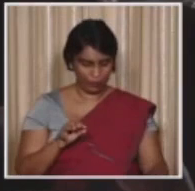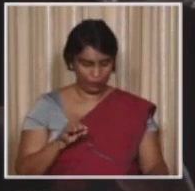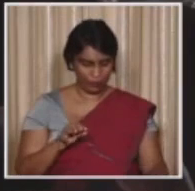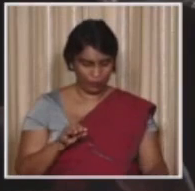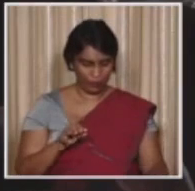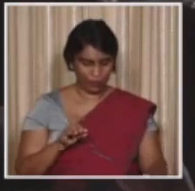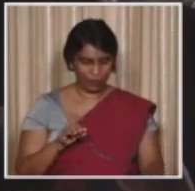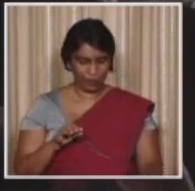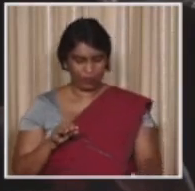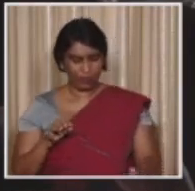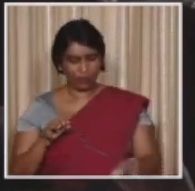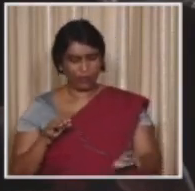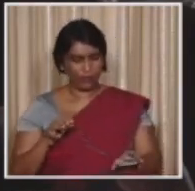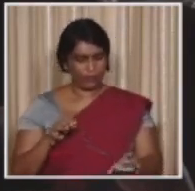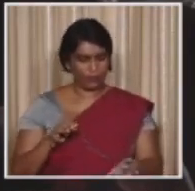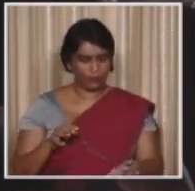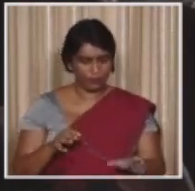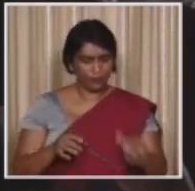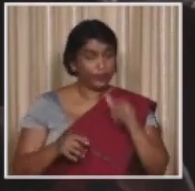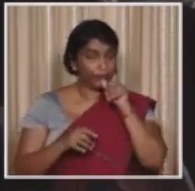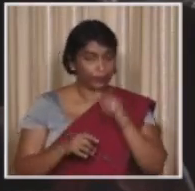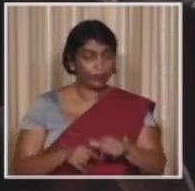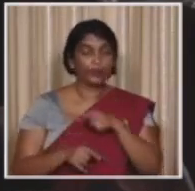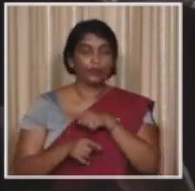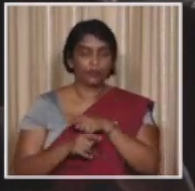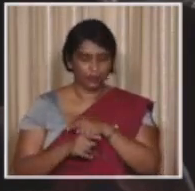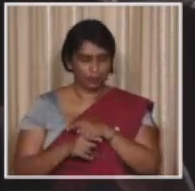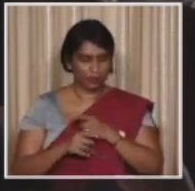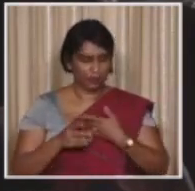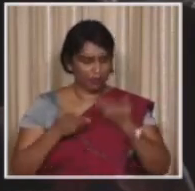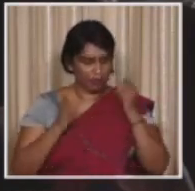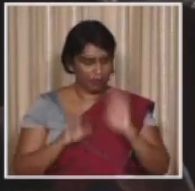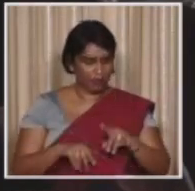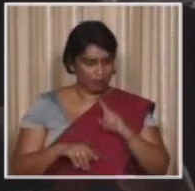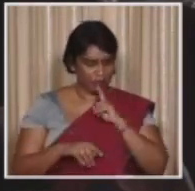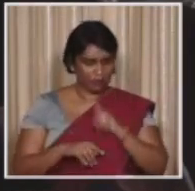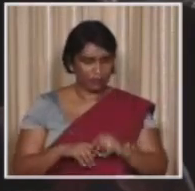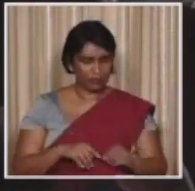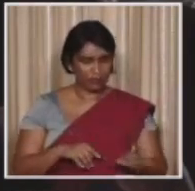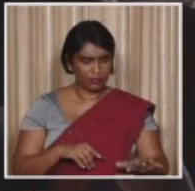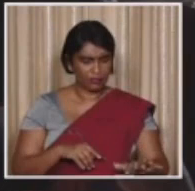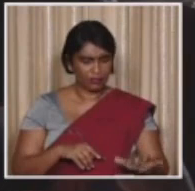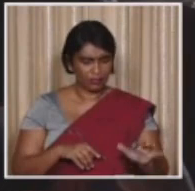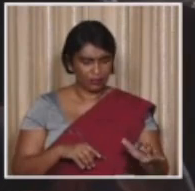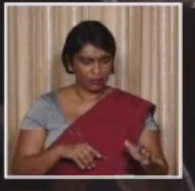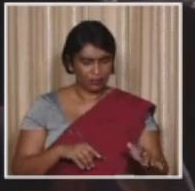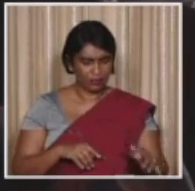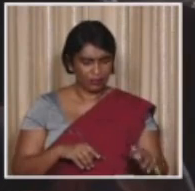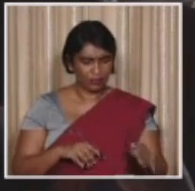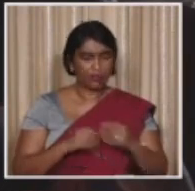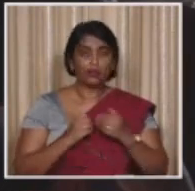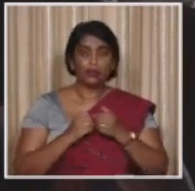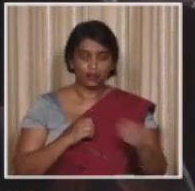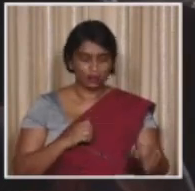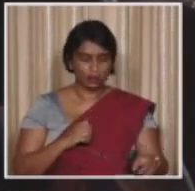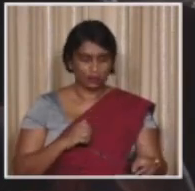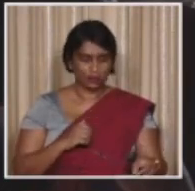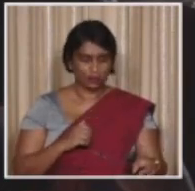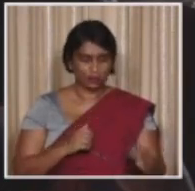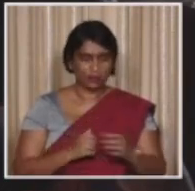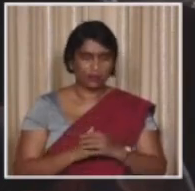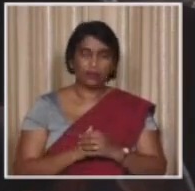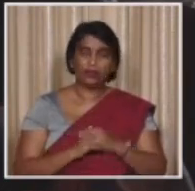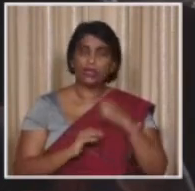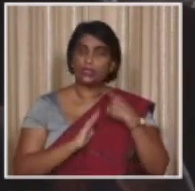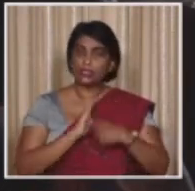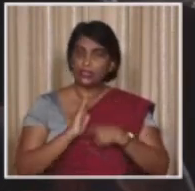මේක ඉතාම පැහැදිලිව අවසානය කියනවා ඉන්ටර්නැෂනල් කමිෂන් ඔෆ් ජුරිස් ස්ටේට්මන්ට්